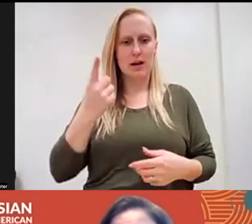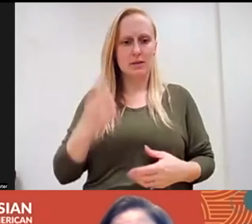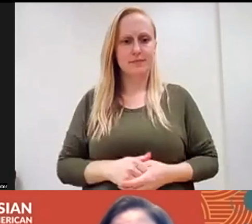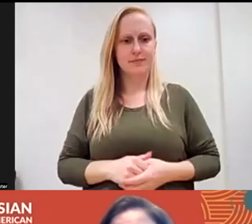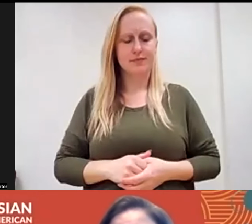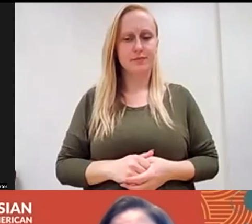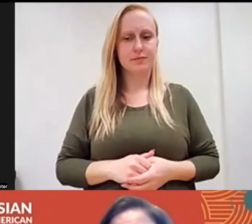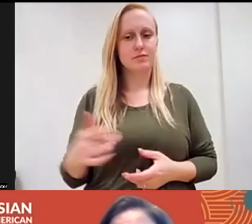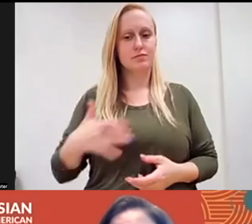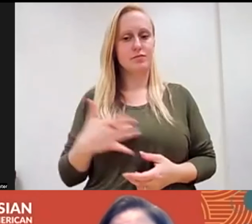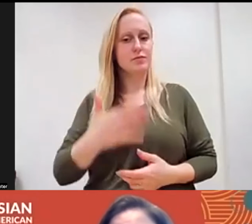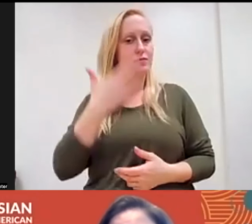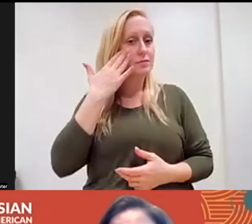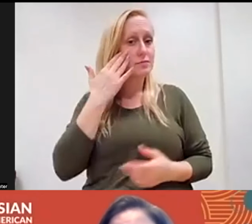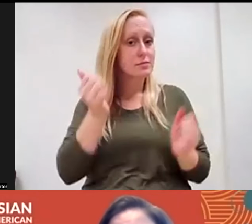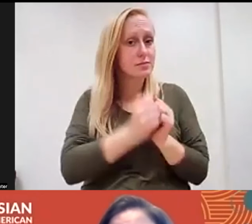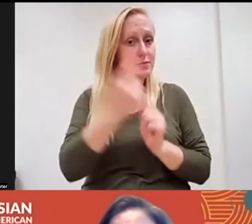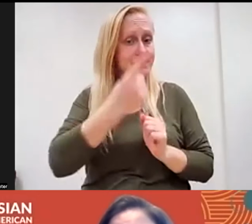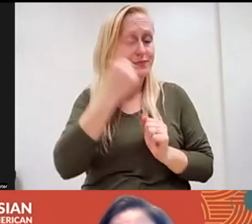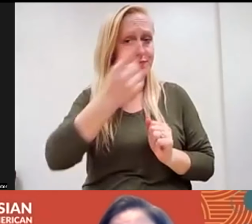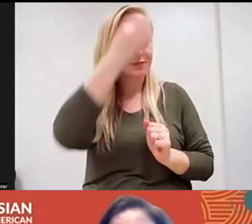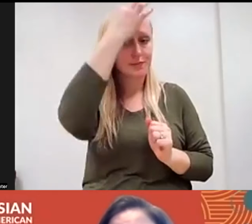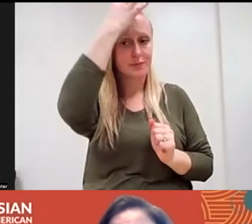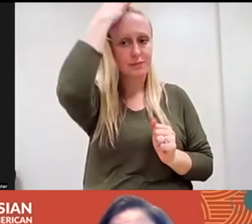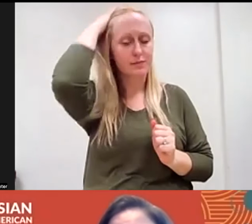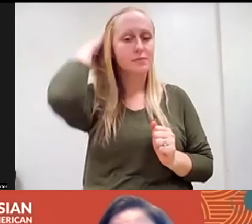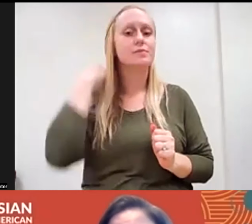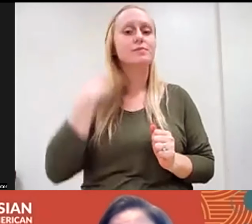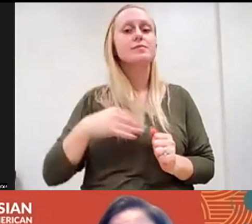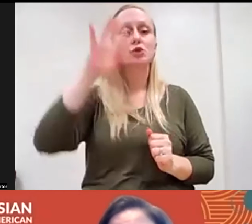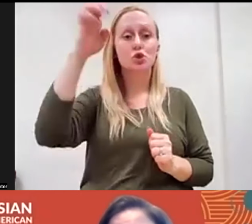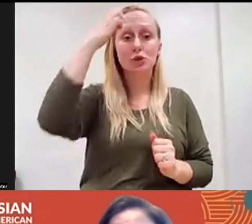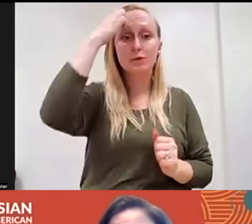مثلا اشعر بالارتباط لشخص ما.